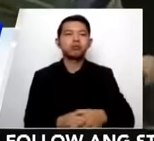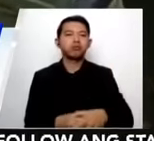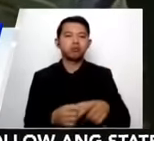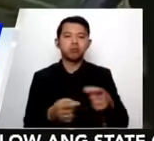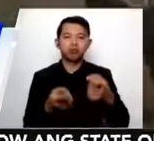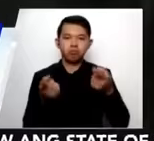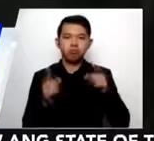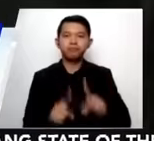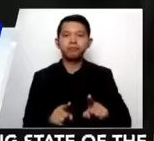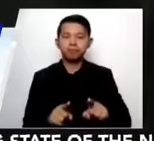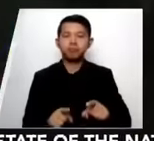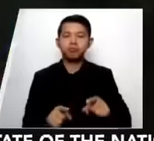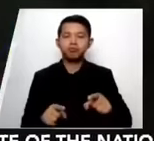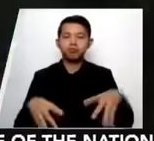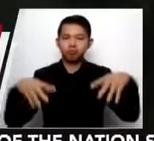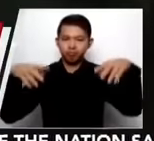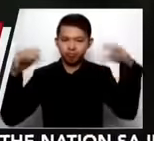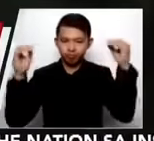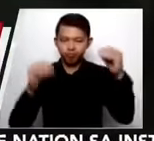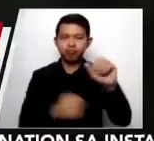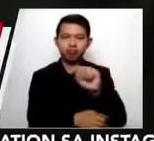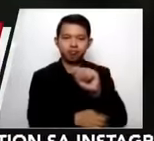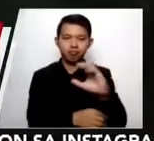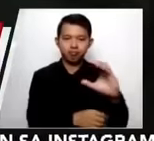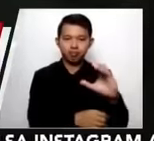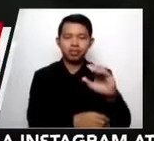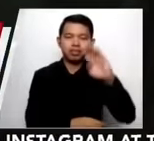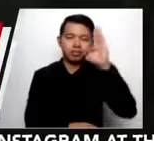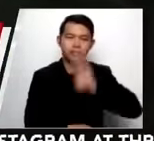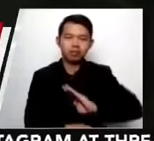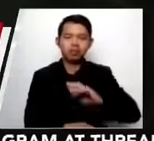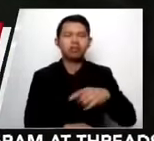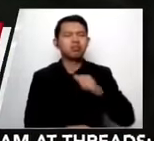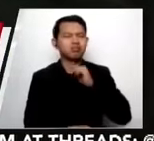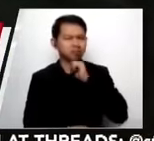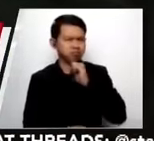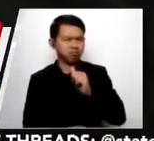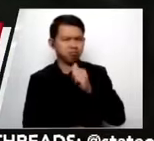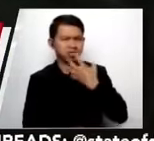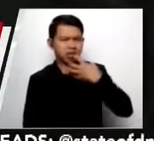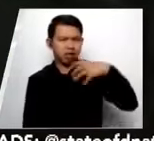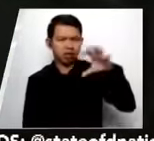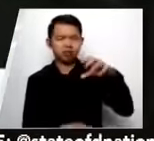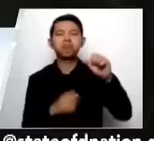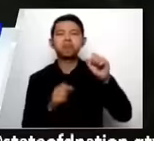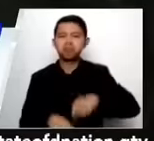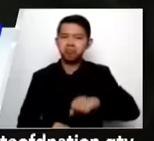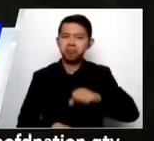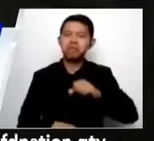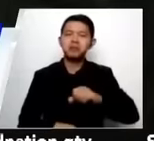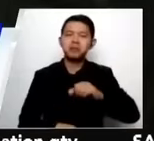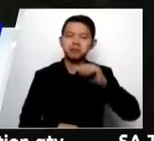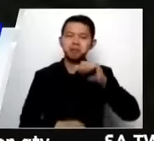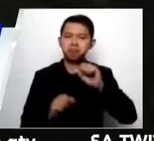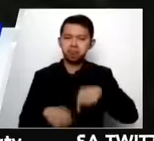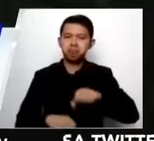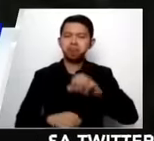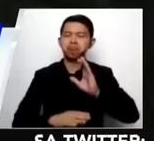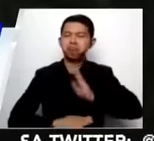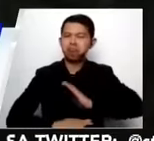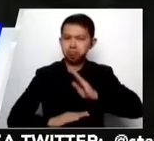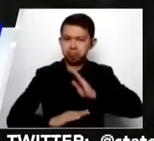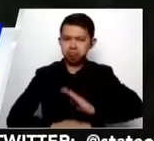kuryente. Hindi naman masyadong mainit, ano? Bearable naman yung temperature, no? Pero siguro